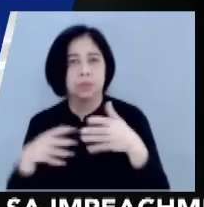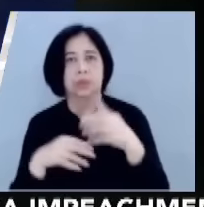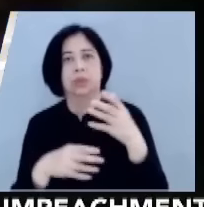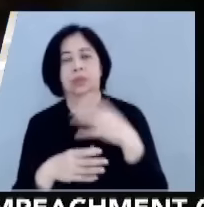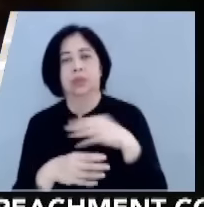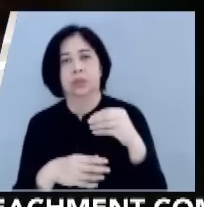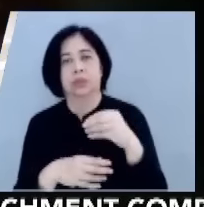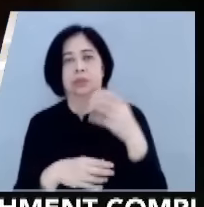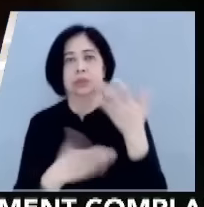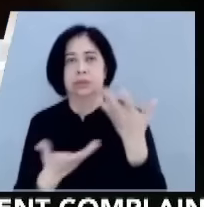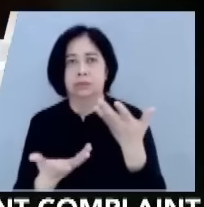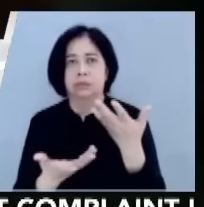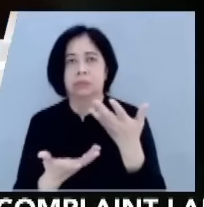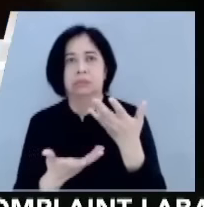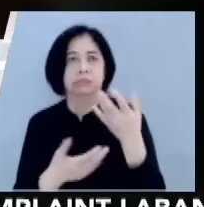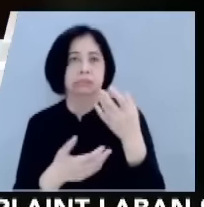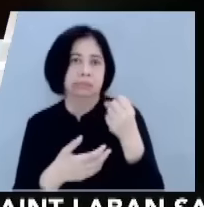the